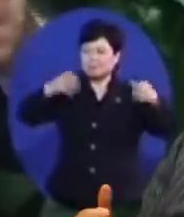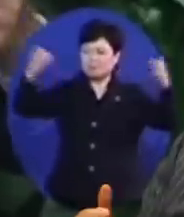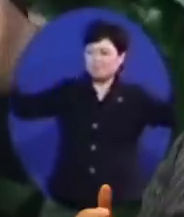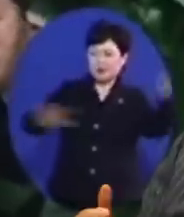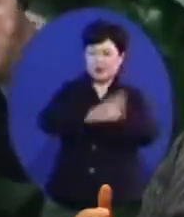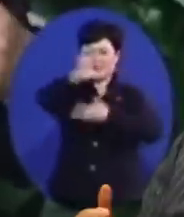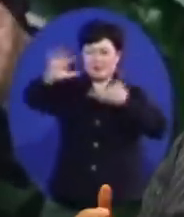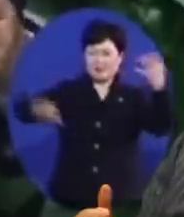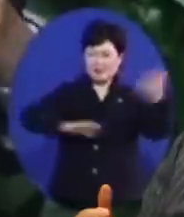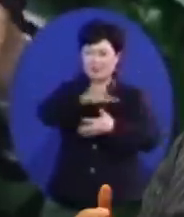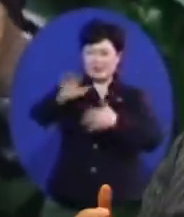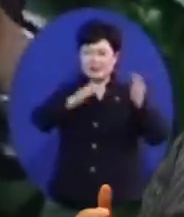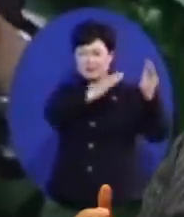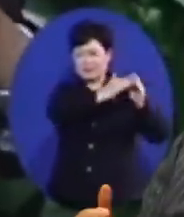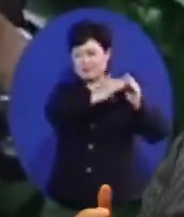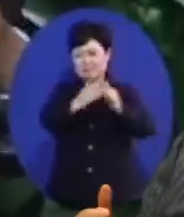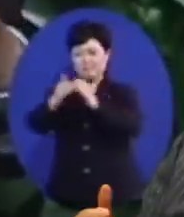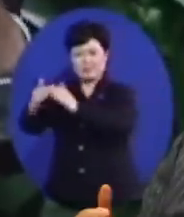물에 떠내려가고